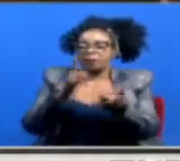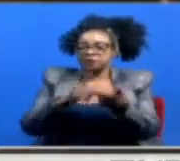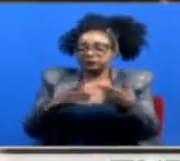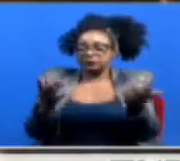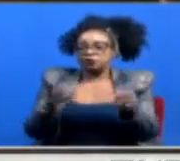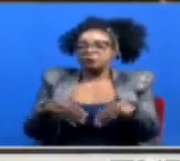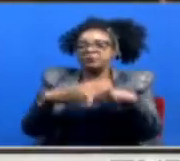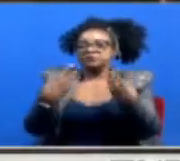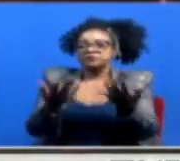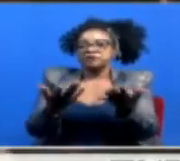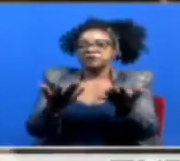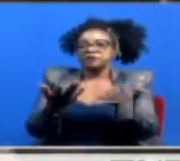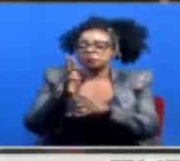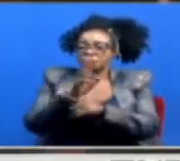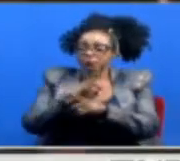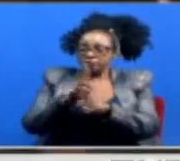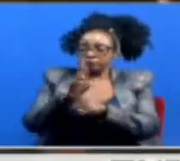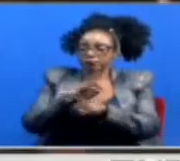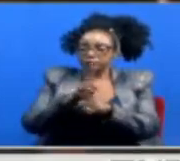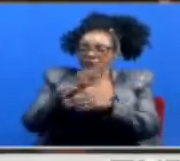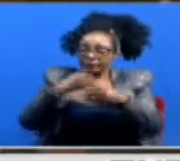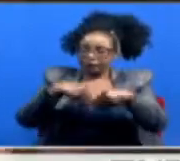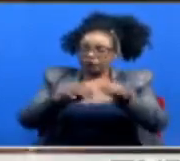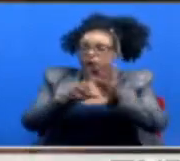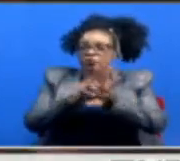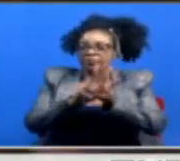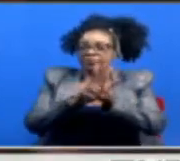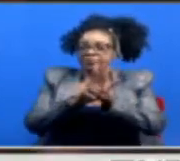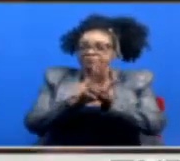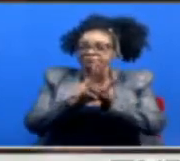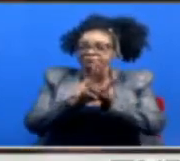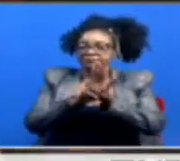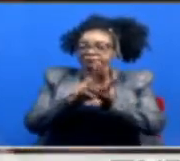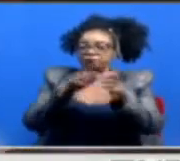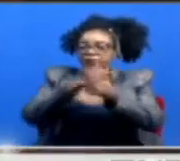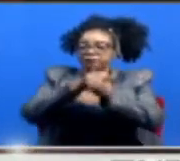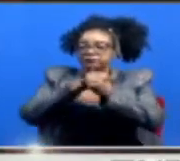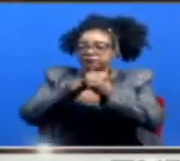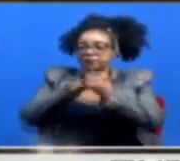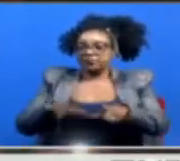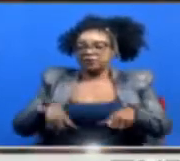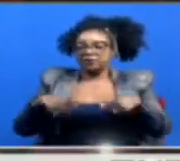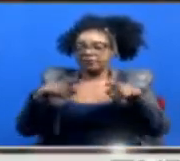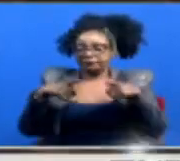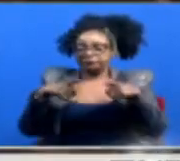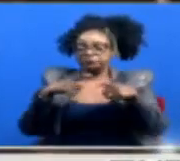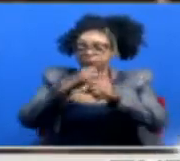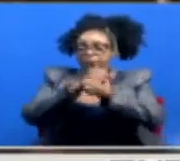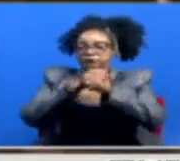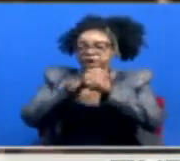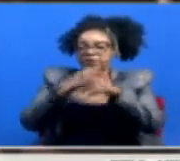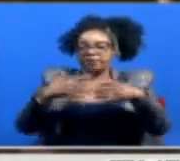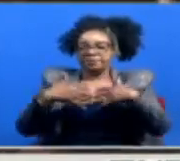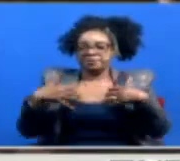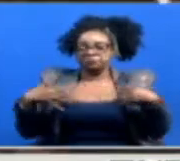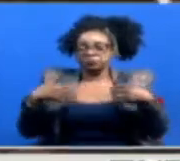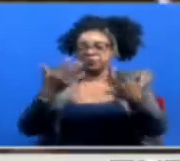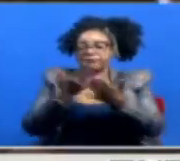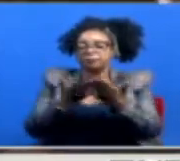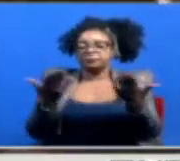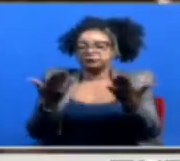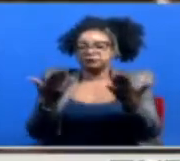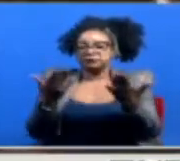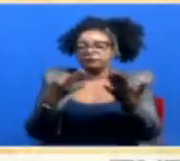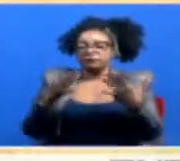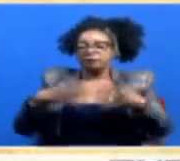mmepewa situmike kwa mujibu wa sheria kulinda maisha na kulinda mifugo na mali